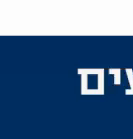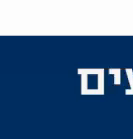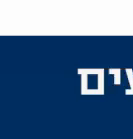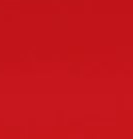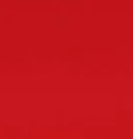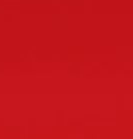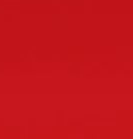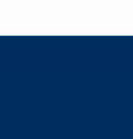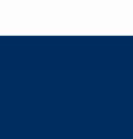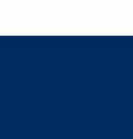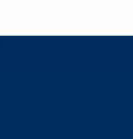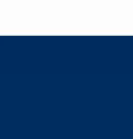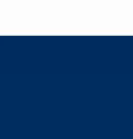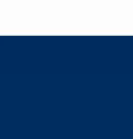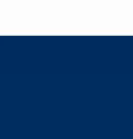הנכבה.